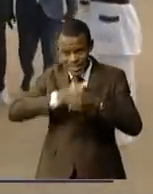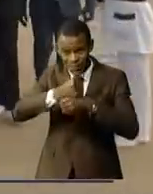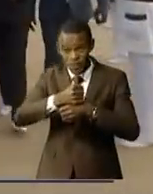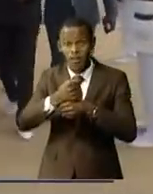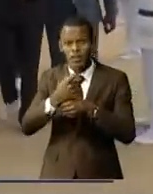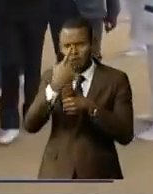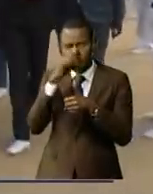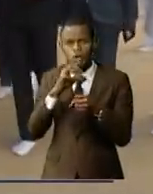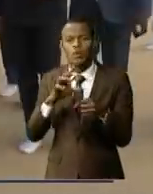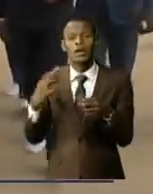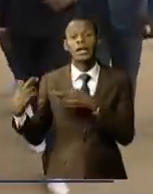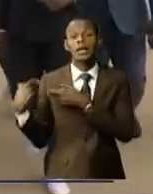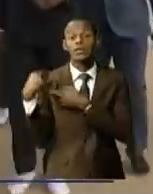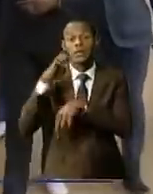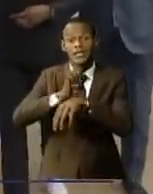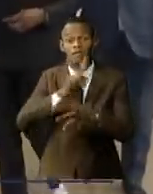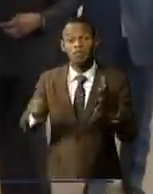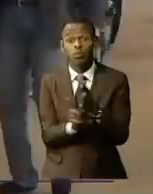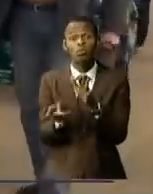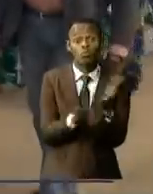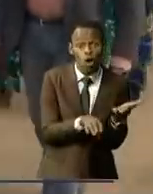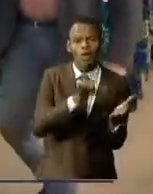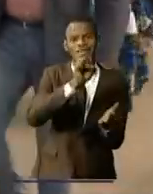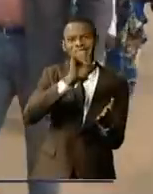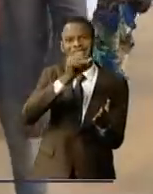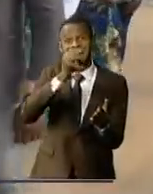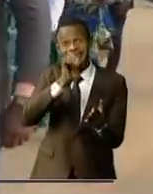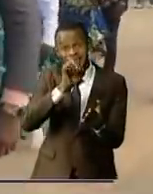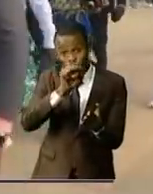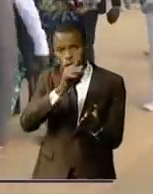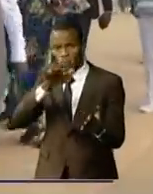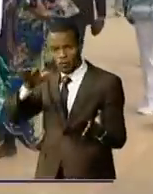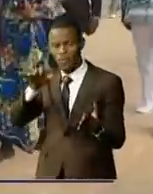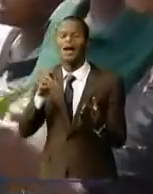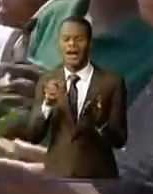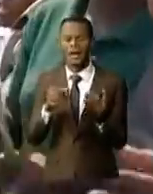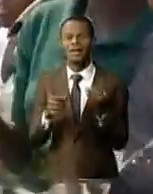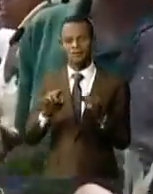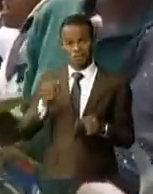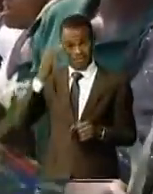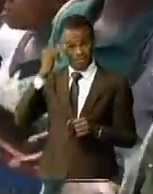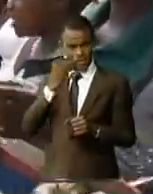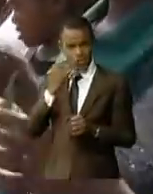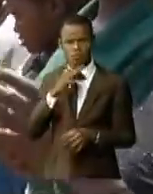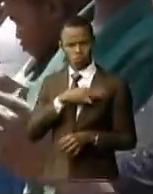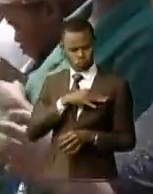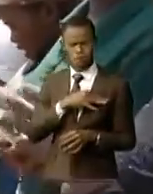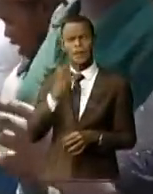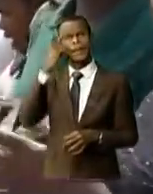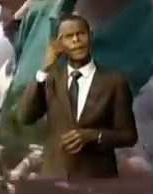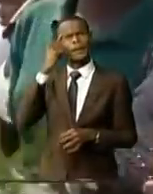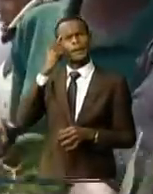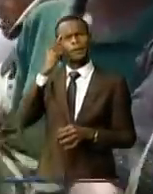Kondé Kiengé a fait les déplacements de Kamba, Nouvelle-Jérusalem kimbanguiste, pour prendre part à cette double commémoration. C'est autour